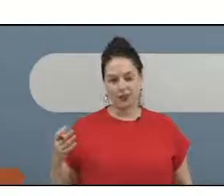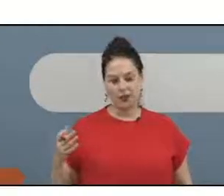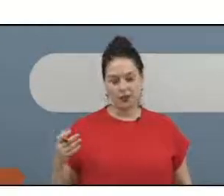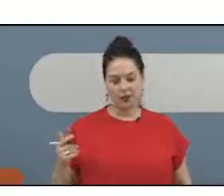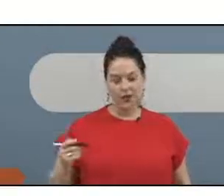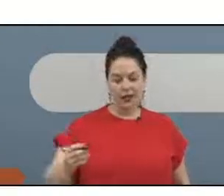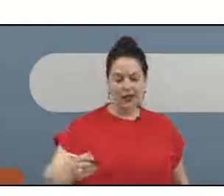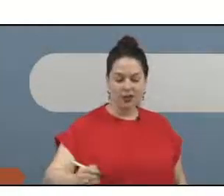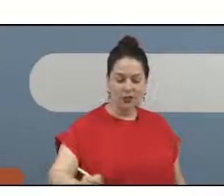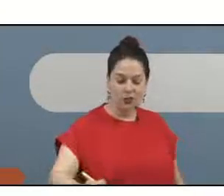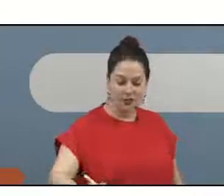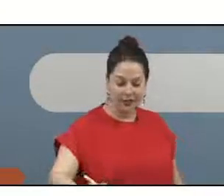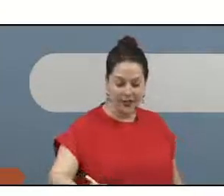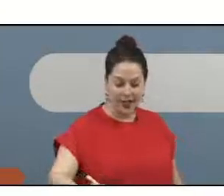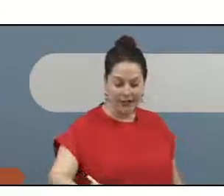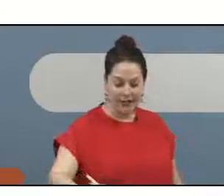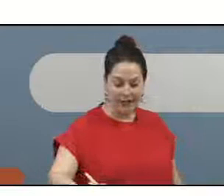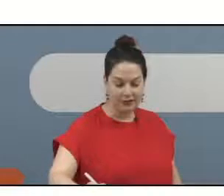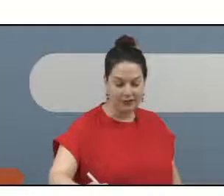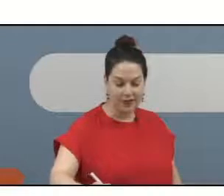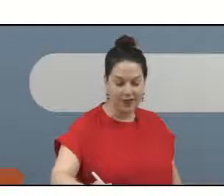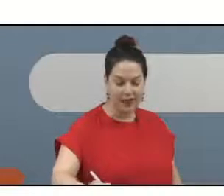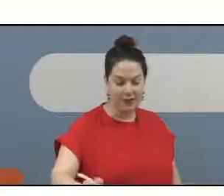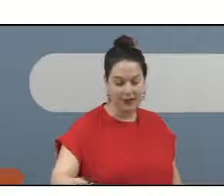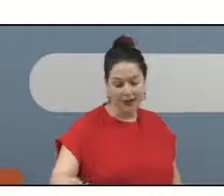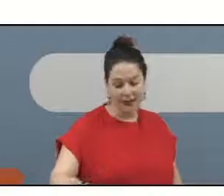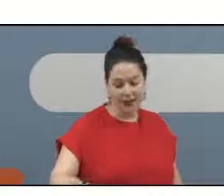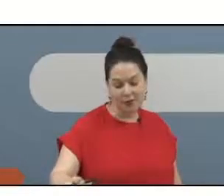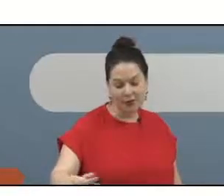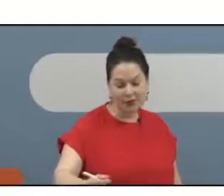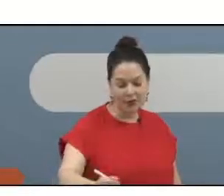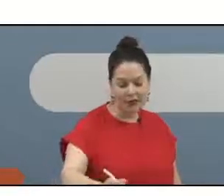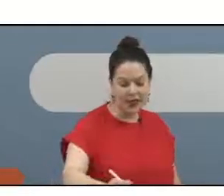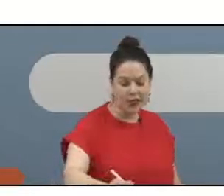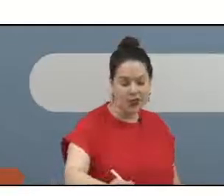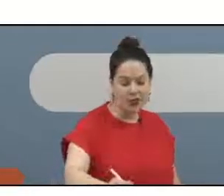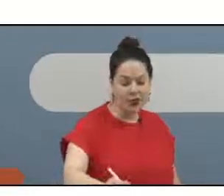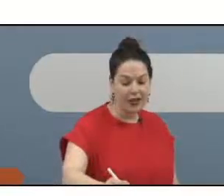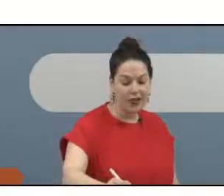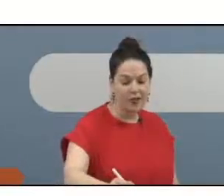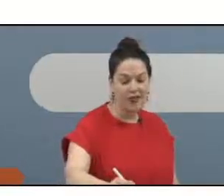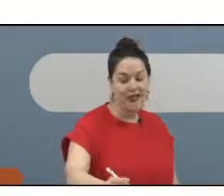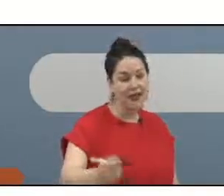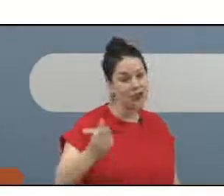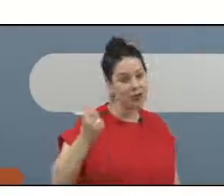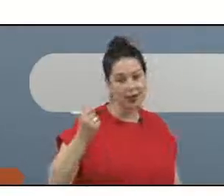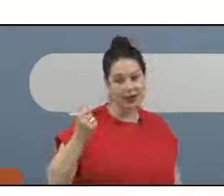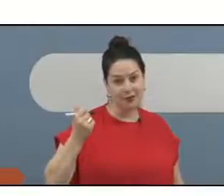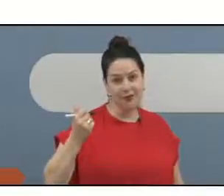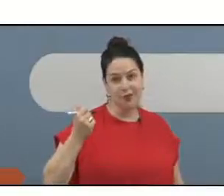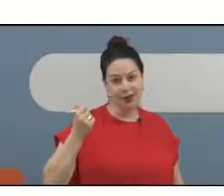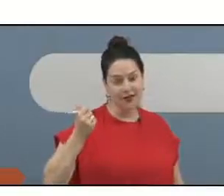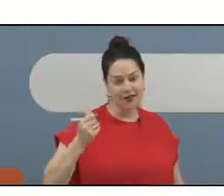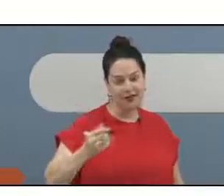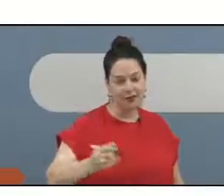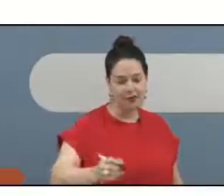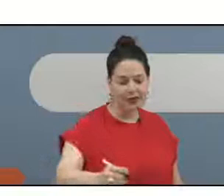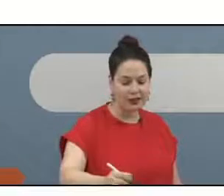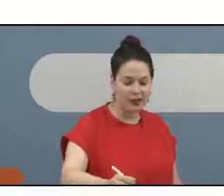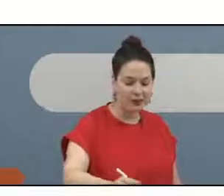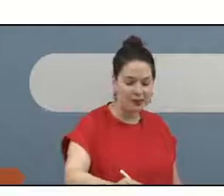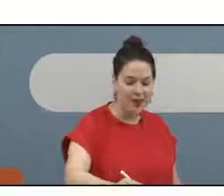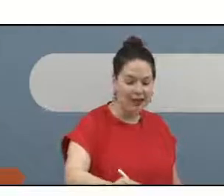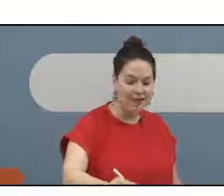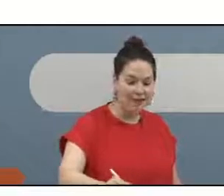מסתכל לכיוון שלו. יש לנו דייג, שהדייג מסתכל על המים, יש רועה שמסתכל לשמיים, אולי דדל